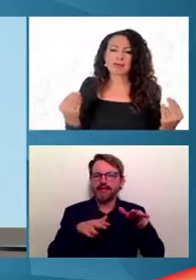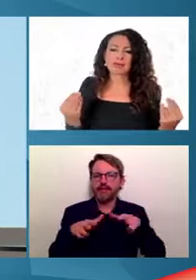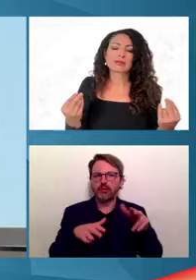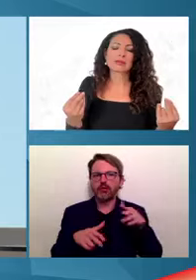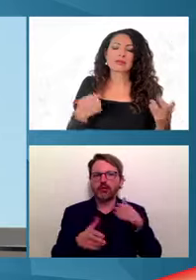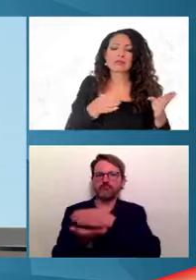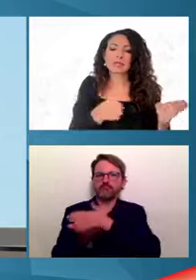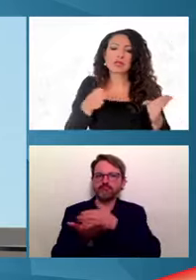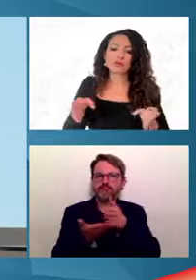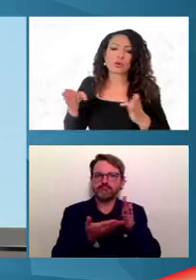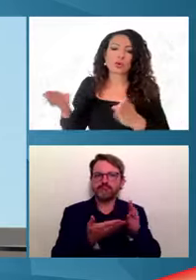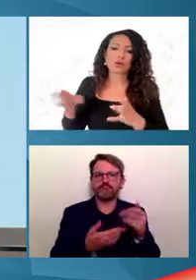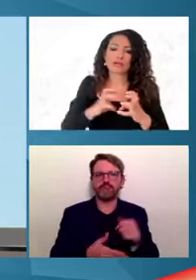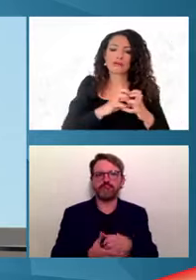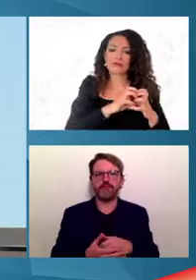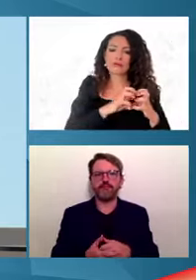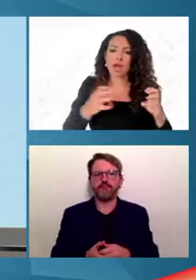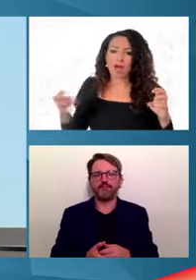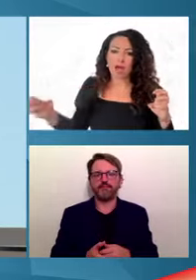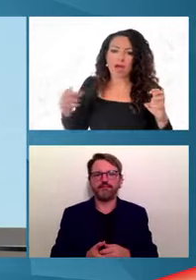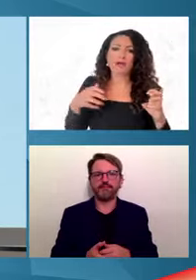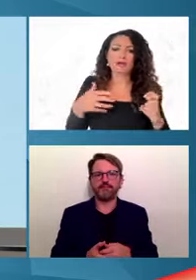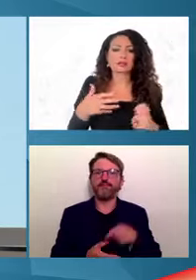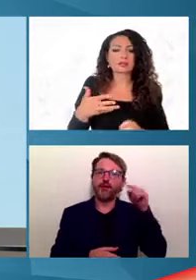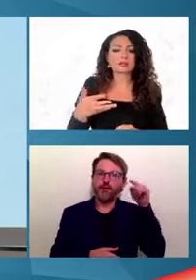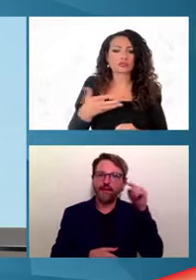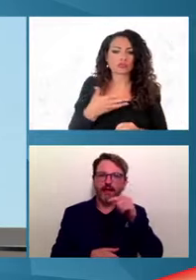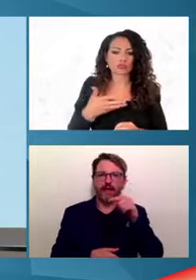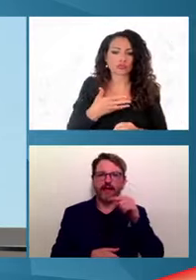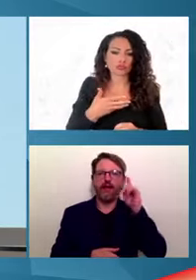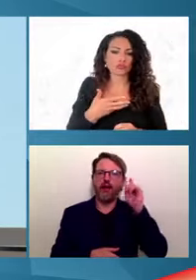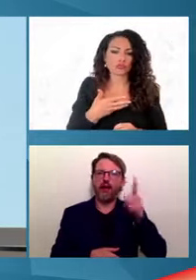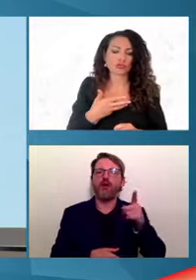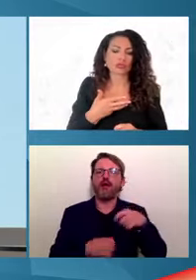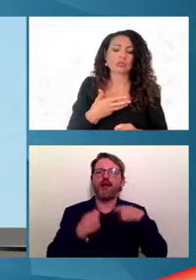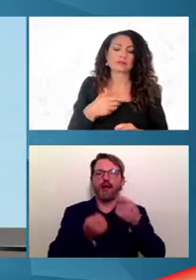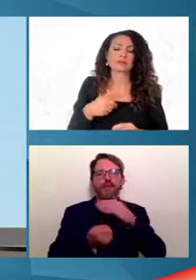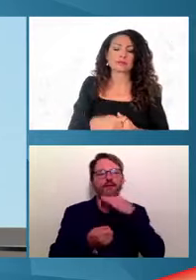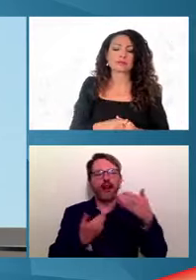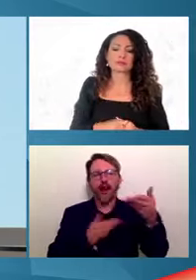Landesregierungsmitglieder bzw. Ressorts fallen. Und auch da gab es den Austausch mit Ihnen.